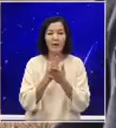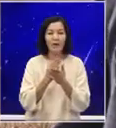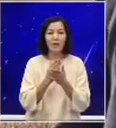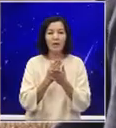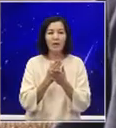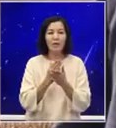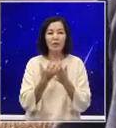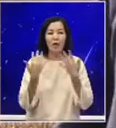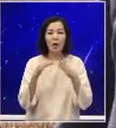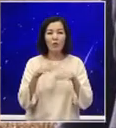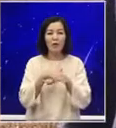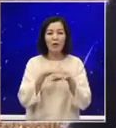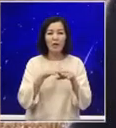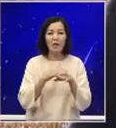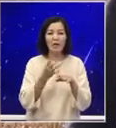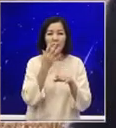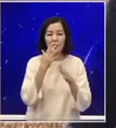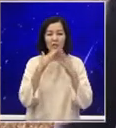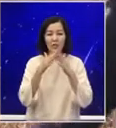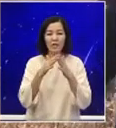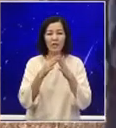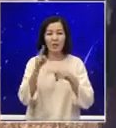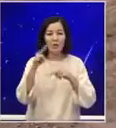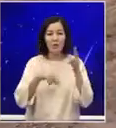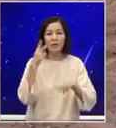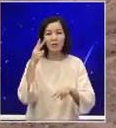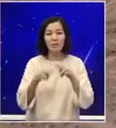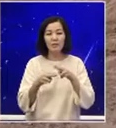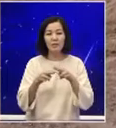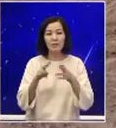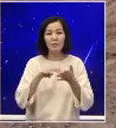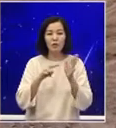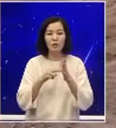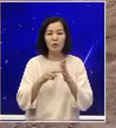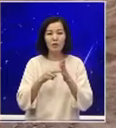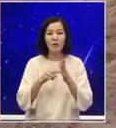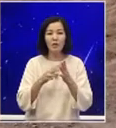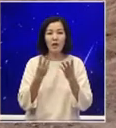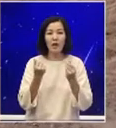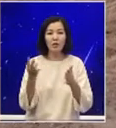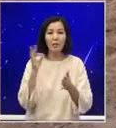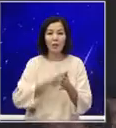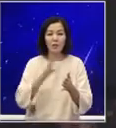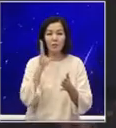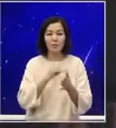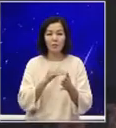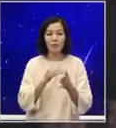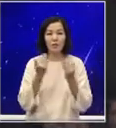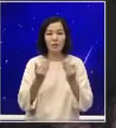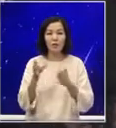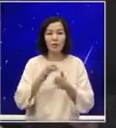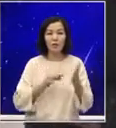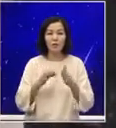қорғалы ауылдық округіндегі жылжай кешенін алайық. Құрылысы бітсе, аудан бюджетіне айтарлықтай түсім түспек. Сондай-ақ биыл облыстық